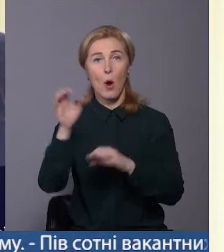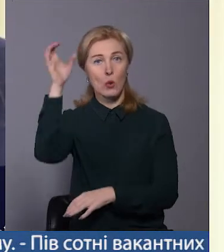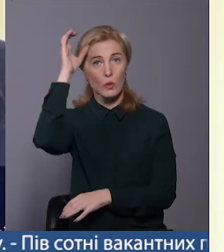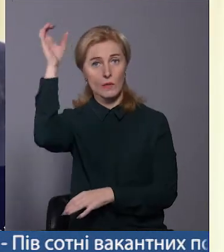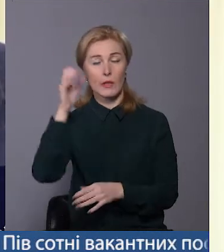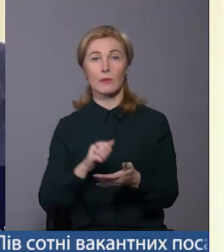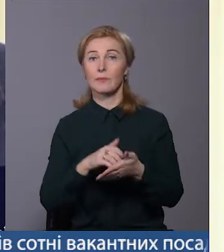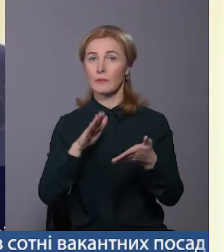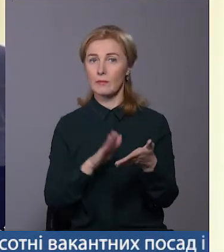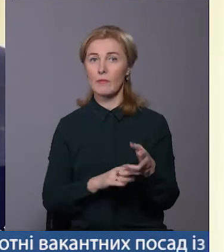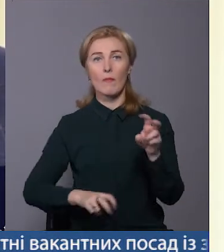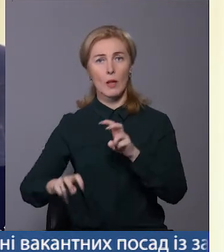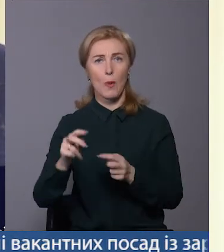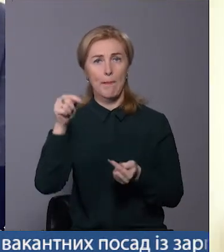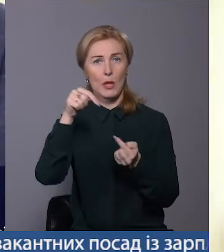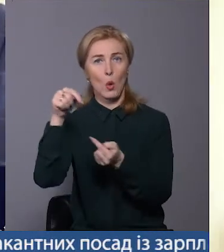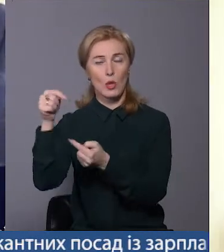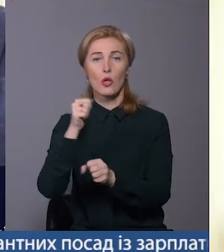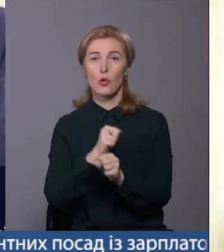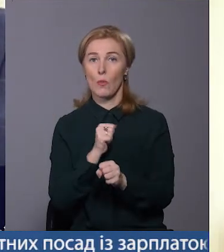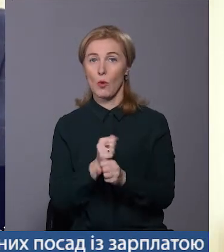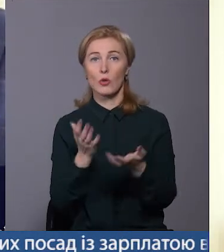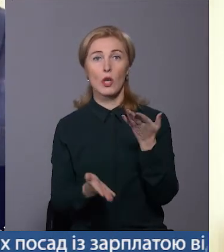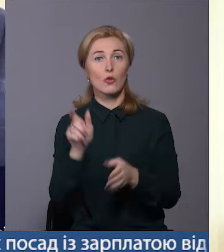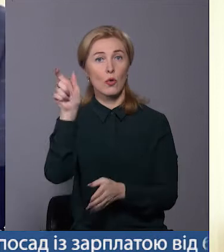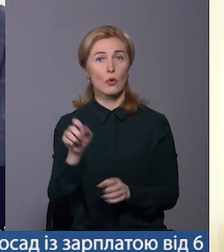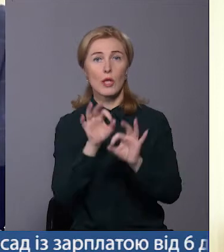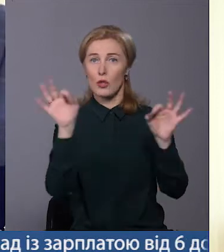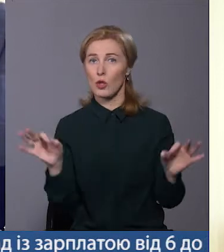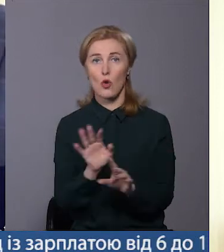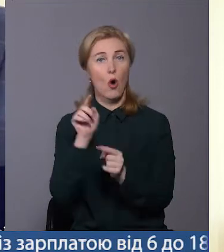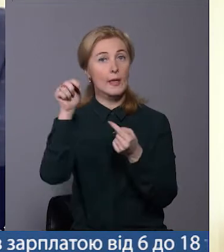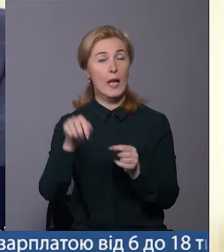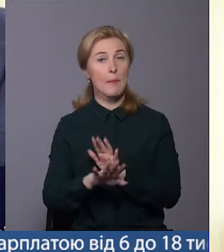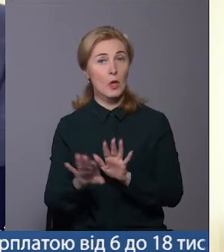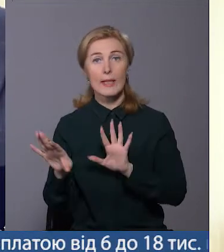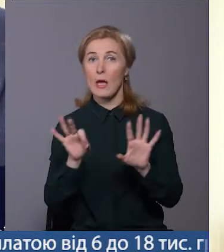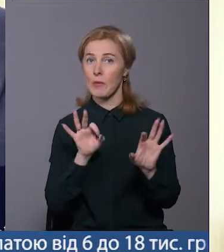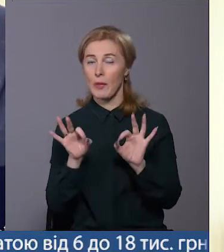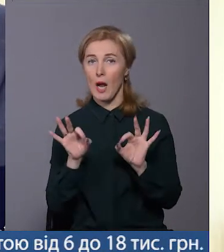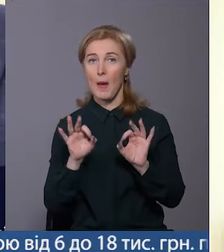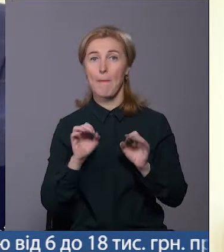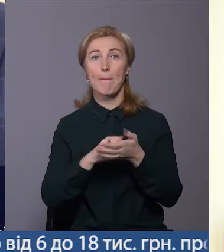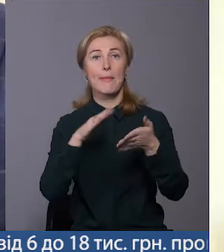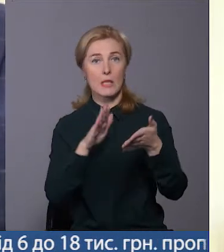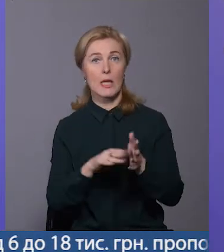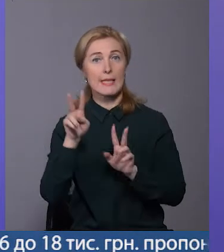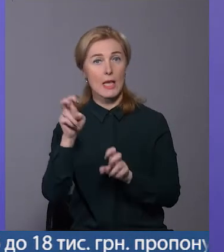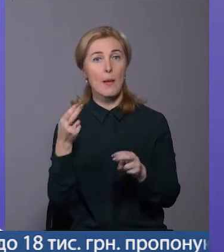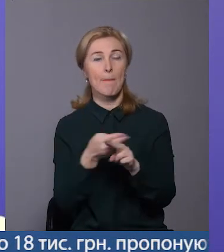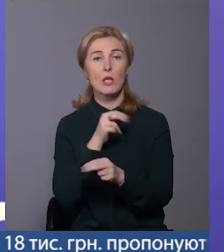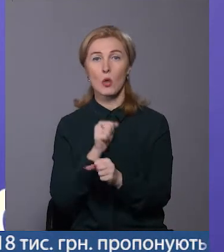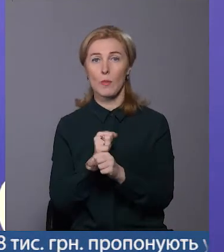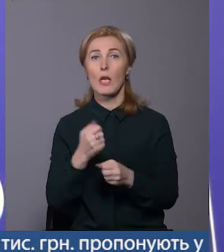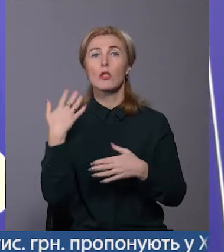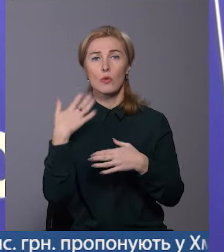Проходить реєстрація, пошук підходящої роботи. Якщо людині нічого не підходить, ну, не підбираємо, то призначається статус безробітного.